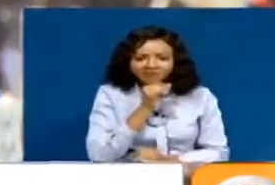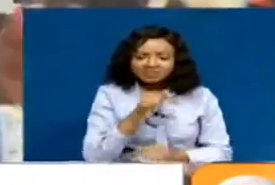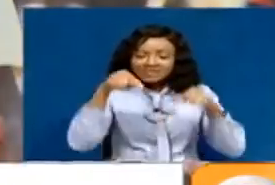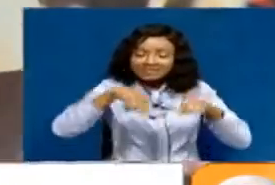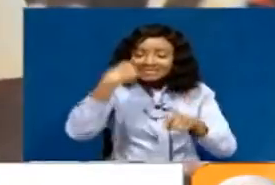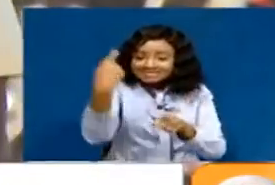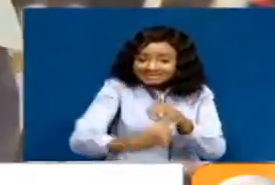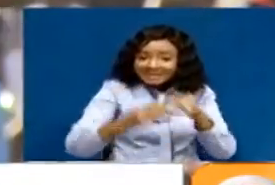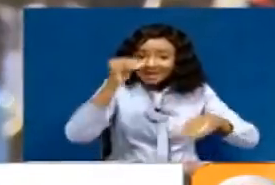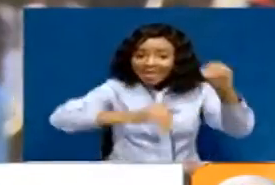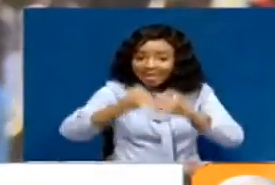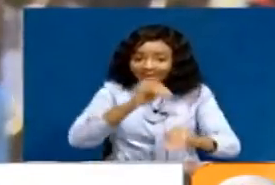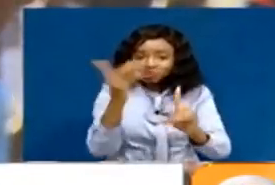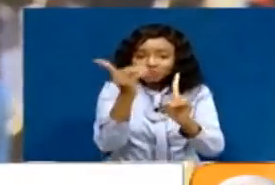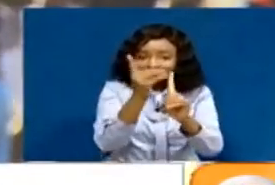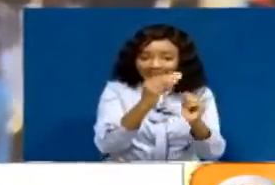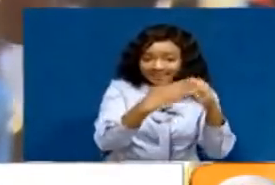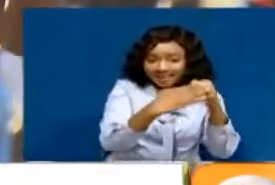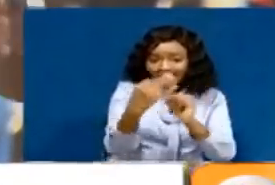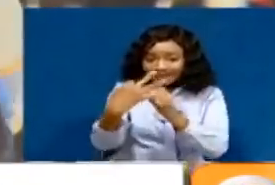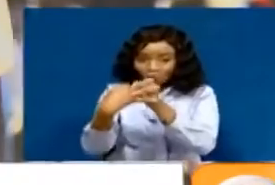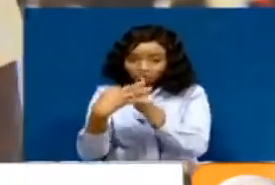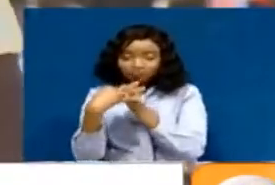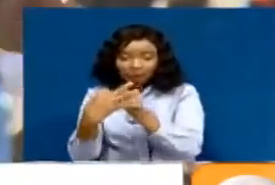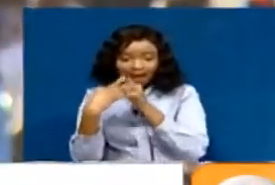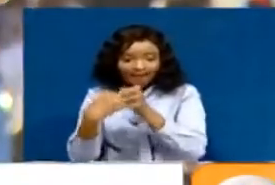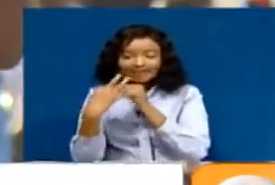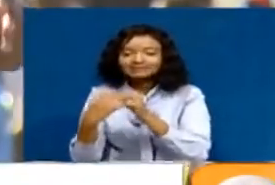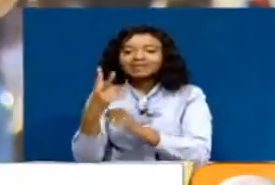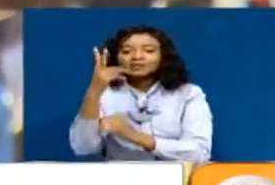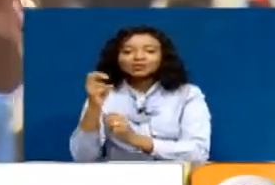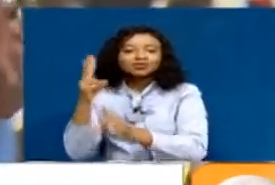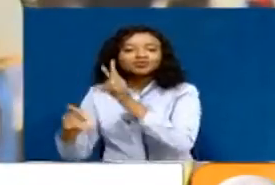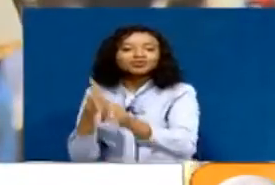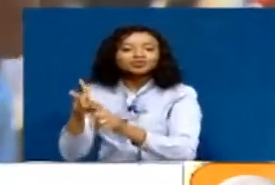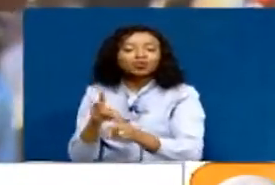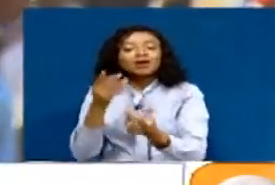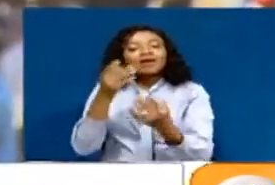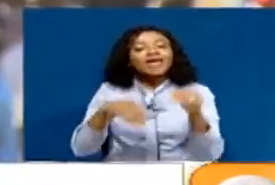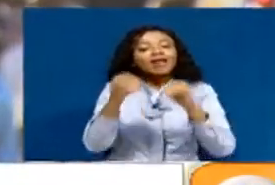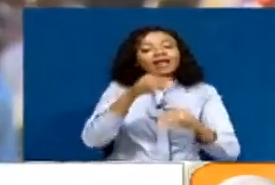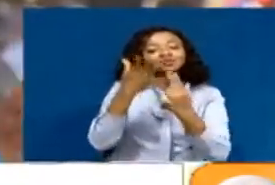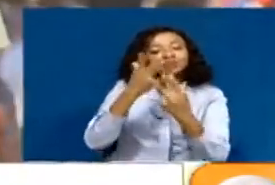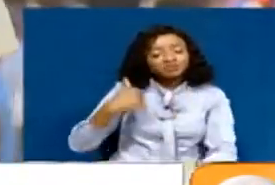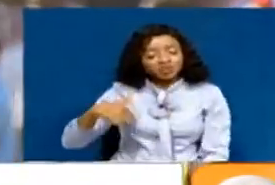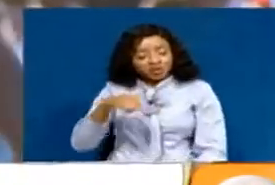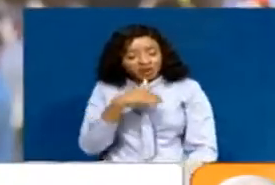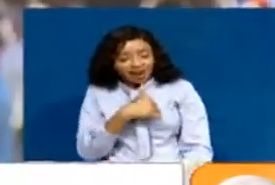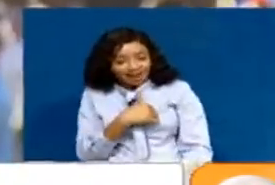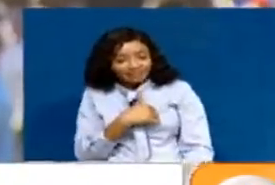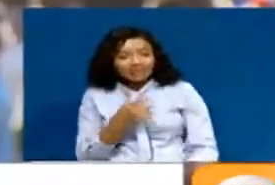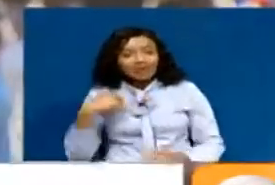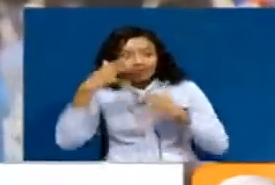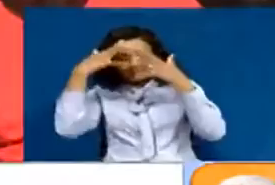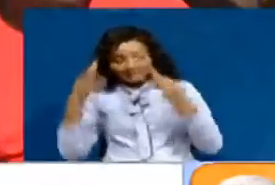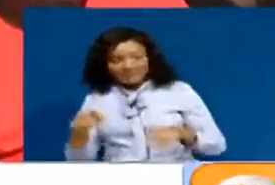uchaguzi wa mwaka huu tarehe 9 mwezi wa 8 ni kati ya sisi watu wa kujipanga na